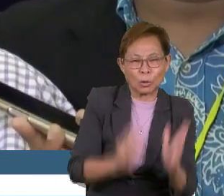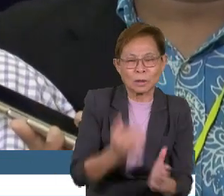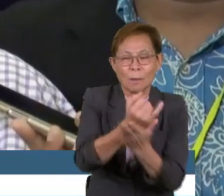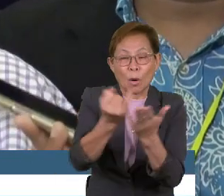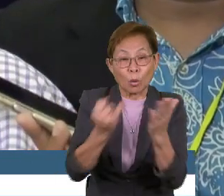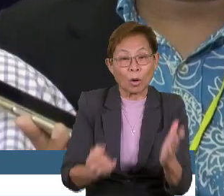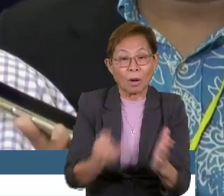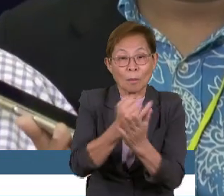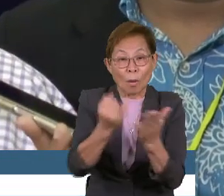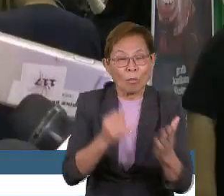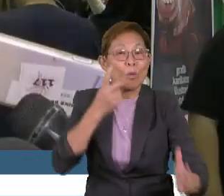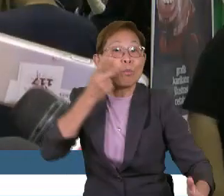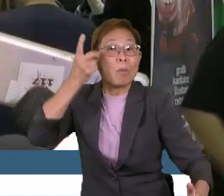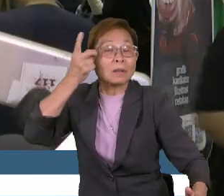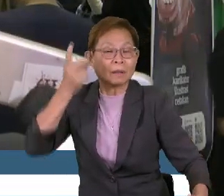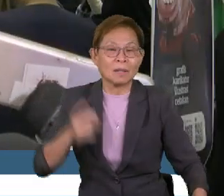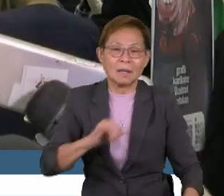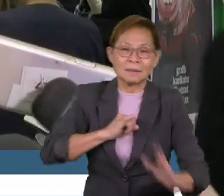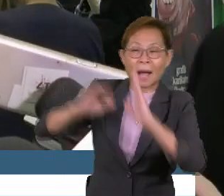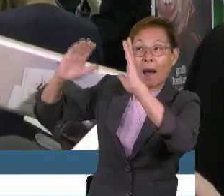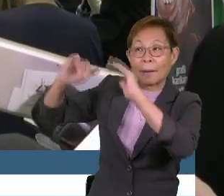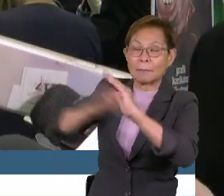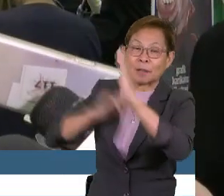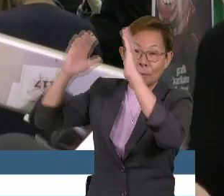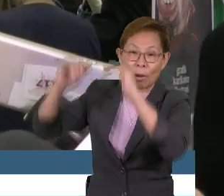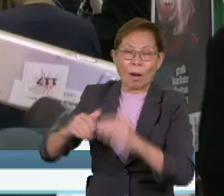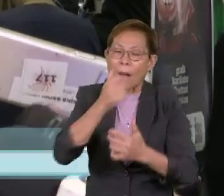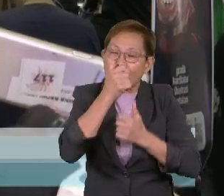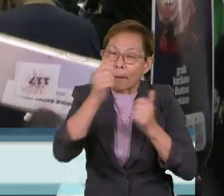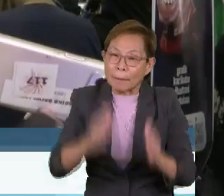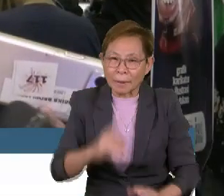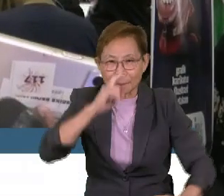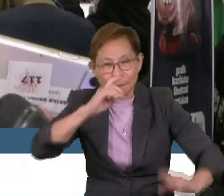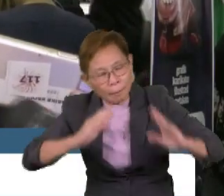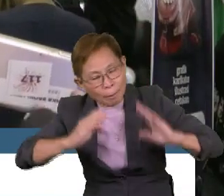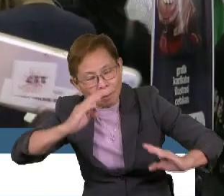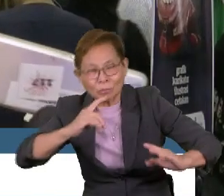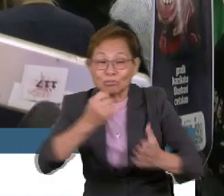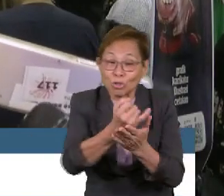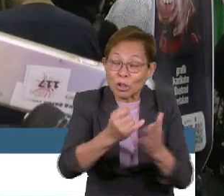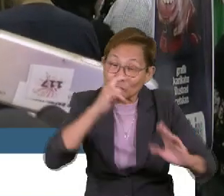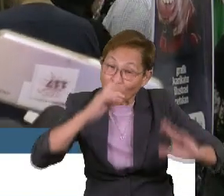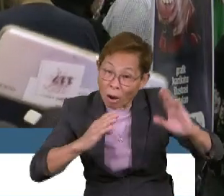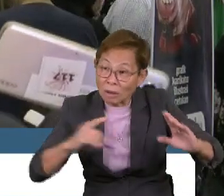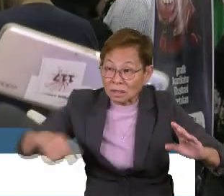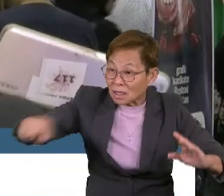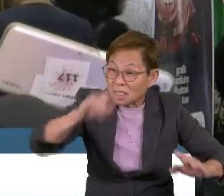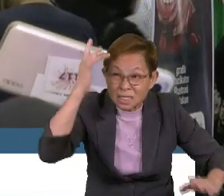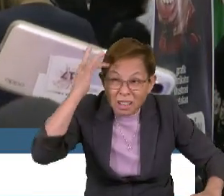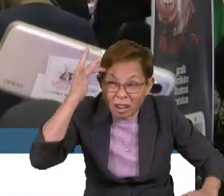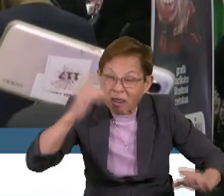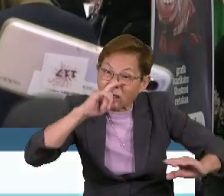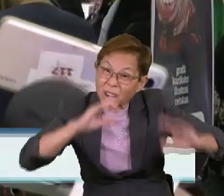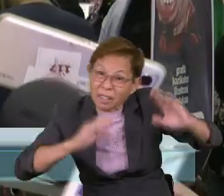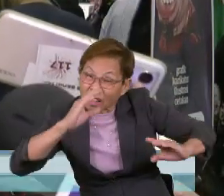yang sungguh matang. Saya harap para peminat-peminat karikatur, walaupun mereka tidak tahu apa itu